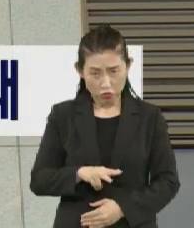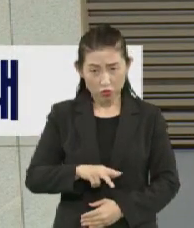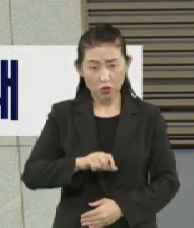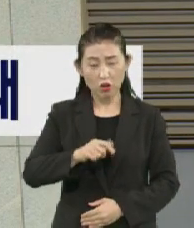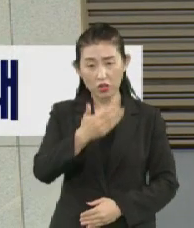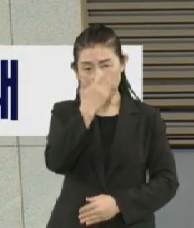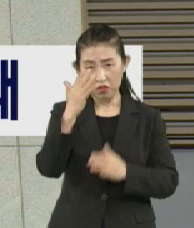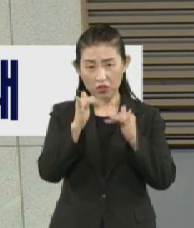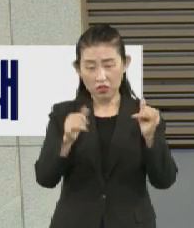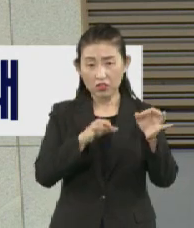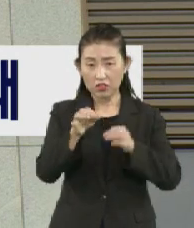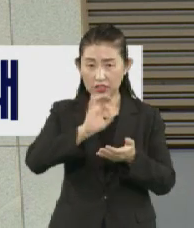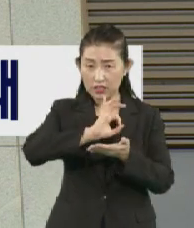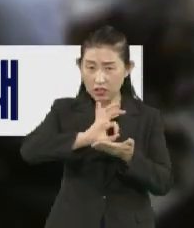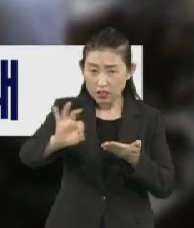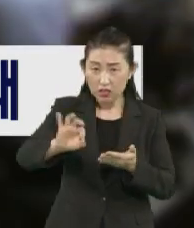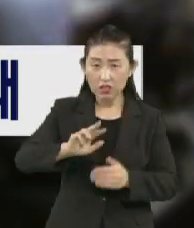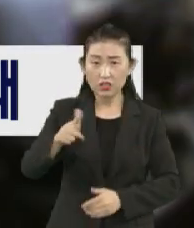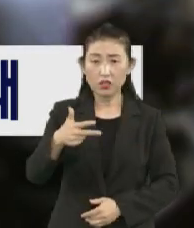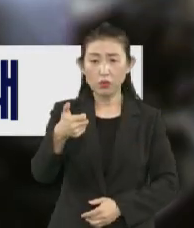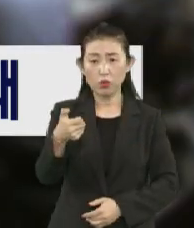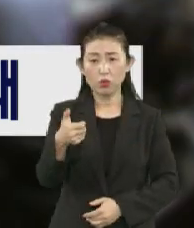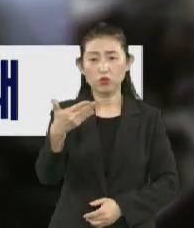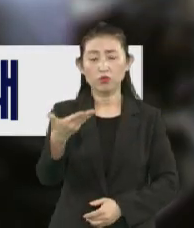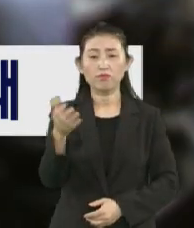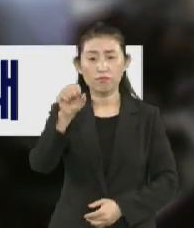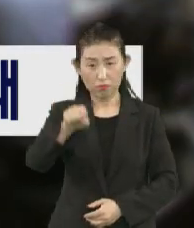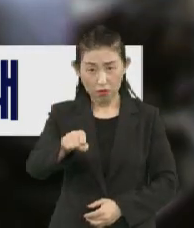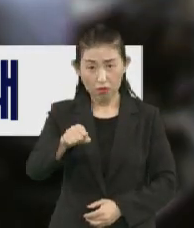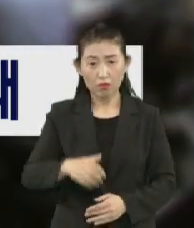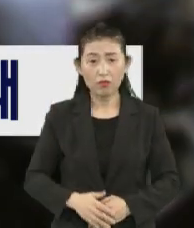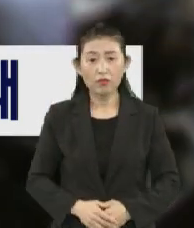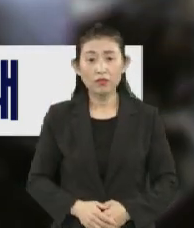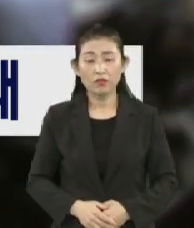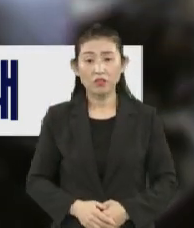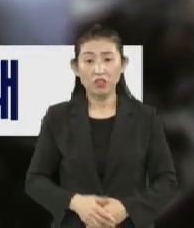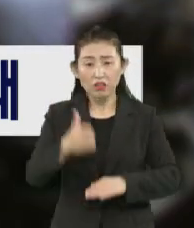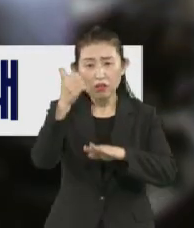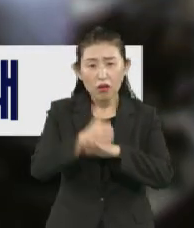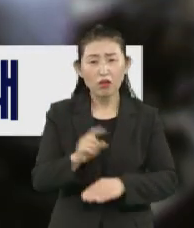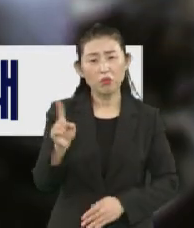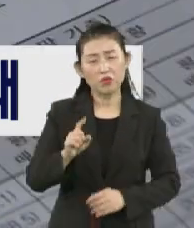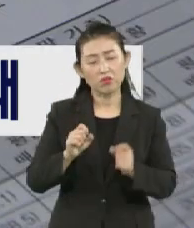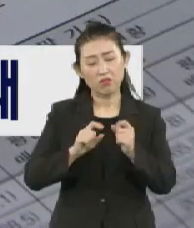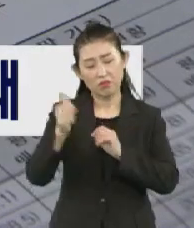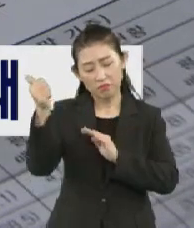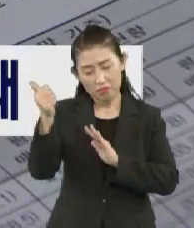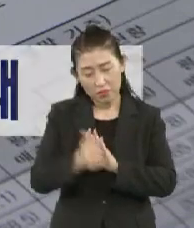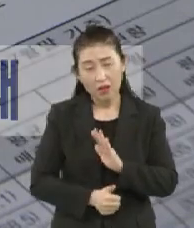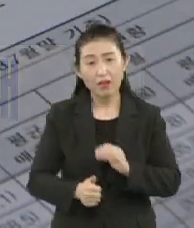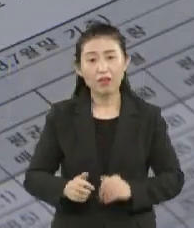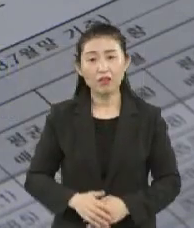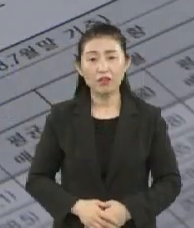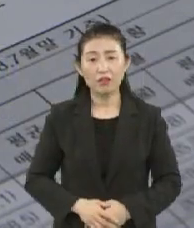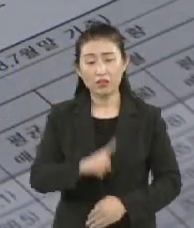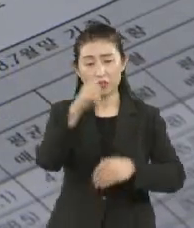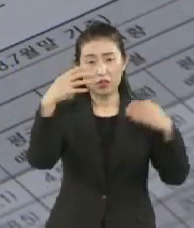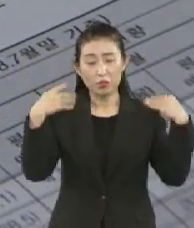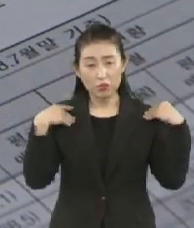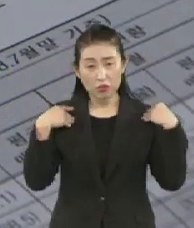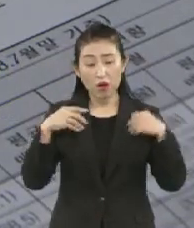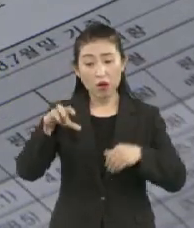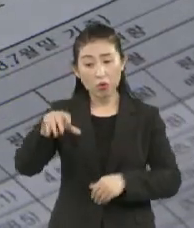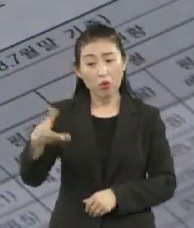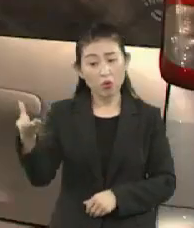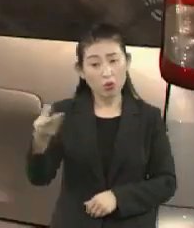쏟아부은 청년 몰 예산은 759억여 원. 하지만 결과는 참담합니다. 정부가 임대료